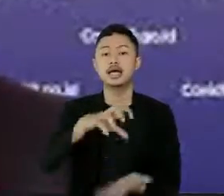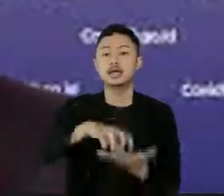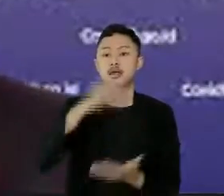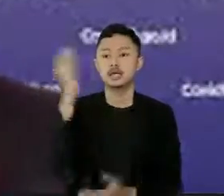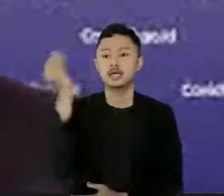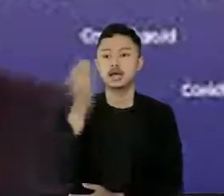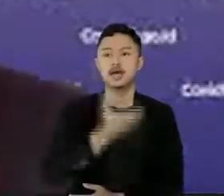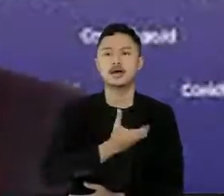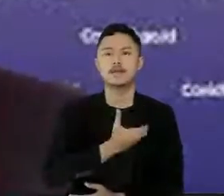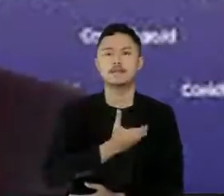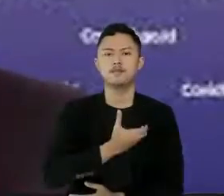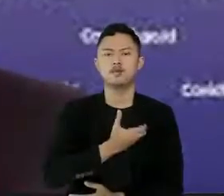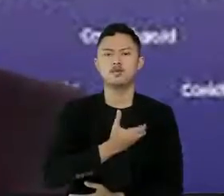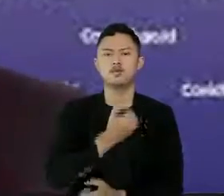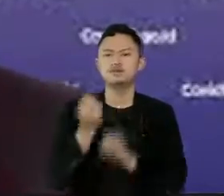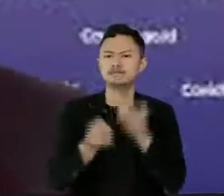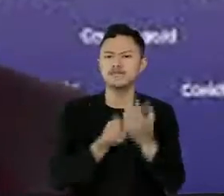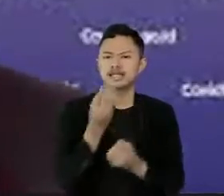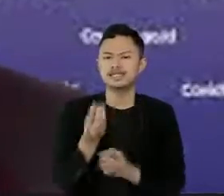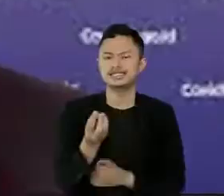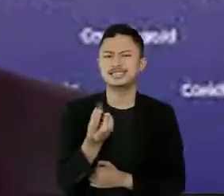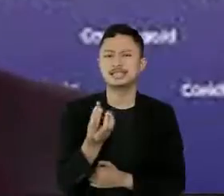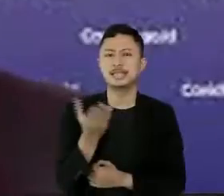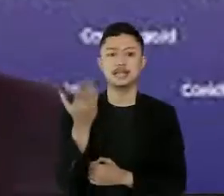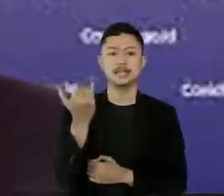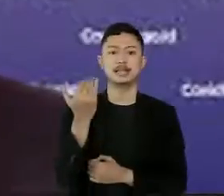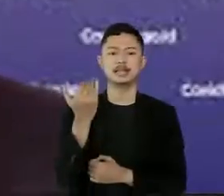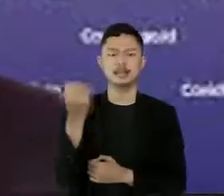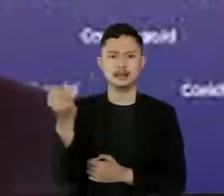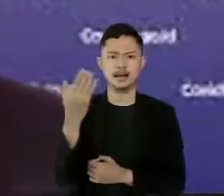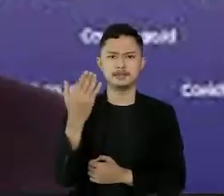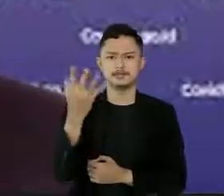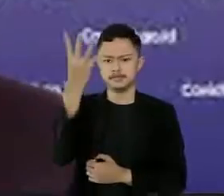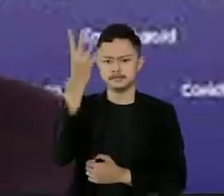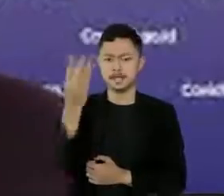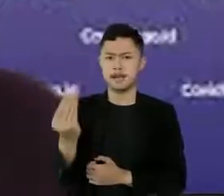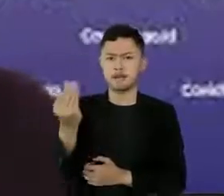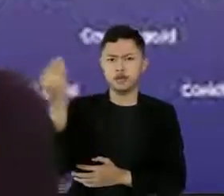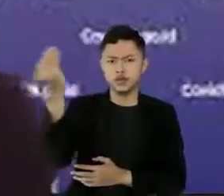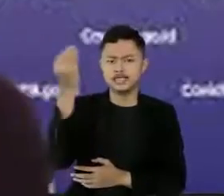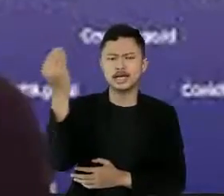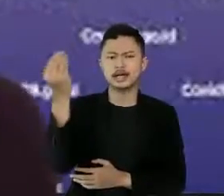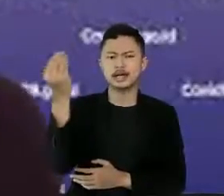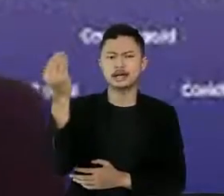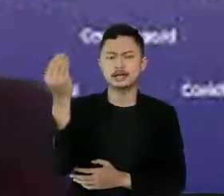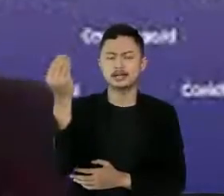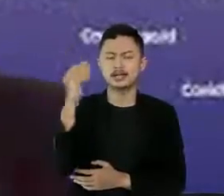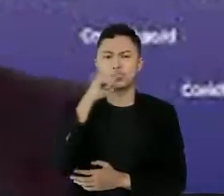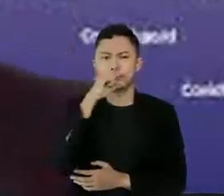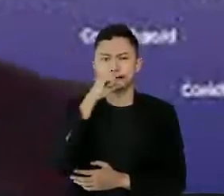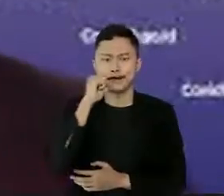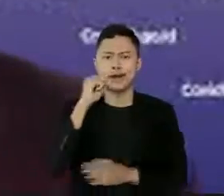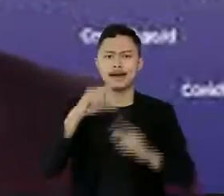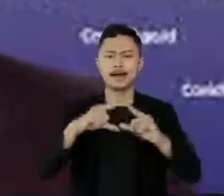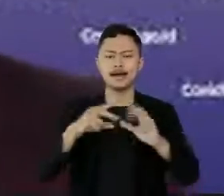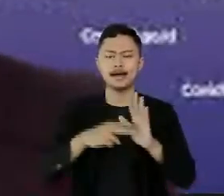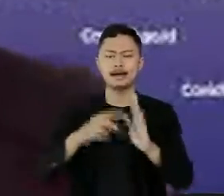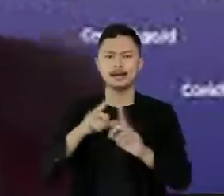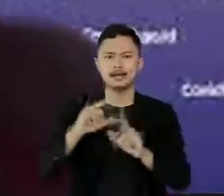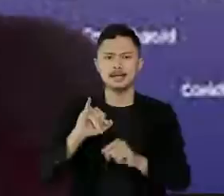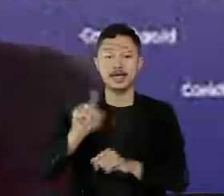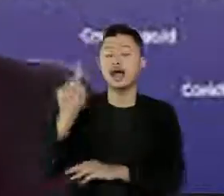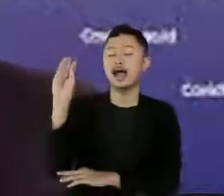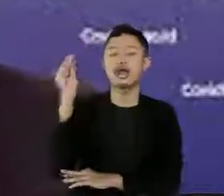Saya ingin mendarat sedikit karena tadi sudah sempat disinggung desa wisata. Nah Pak Andi sebagai ketua asosiasi ini